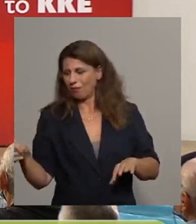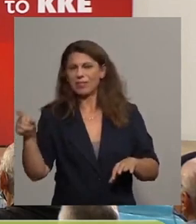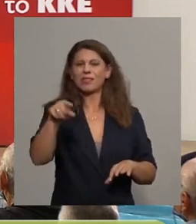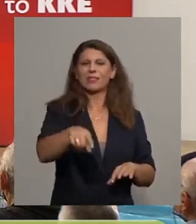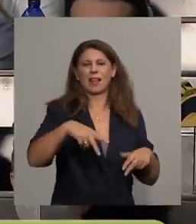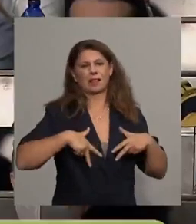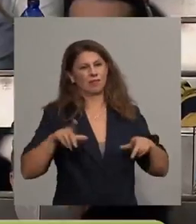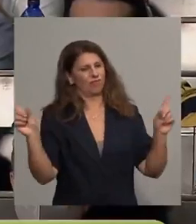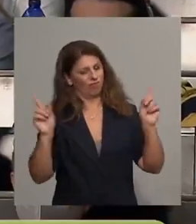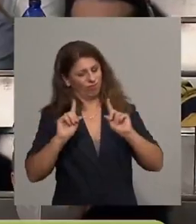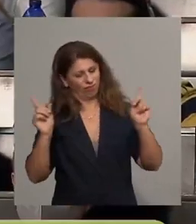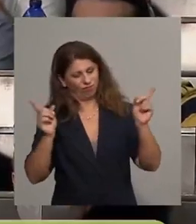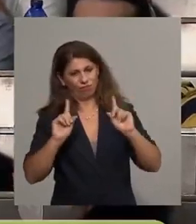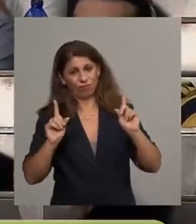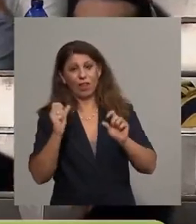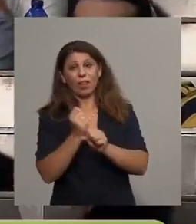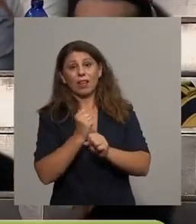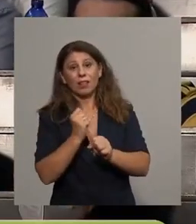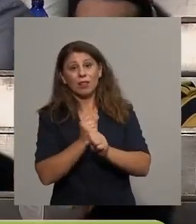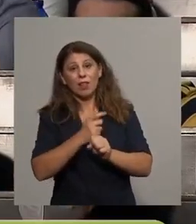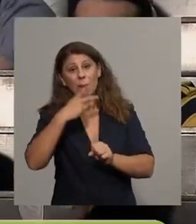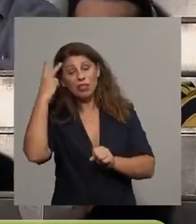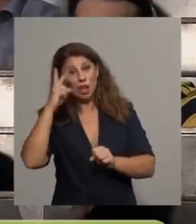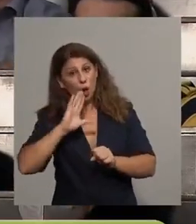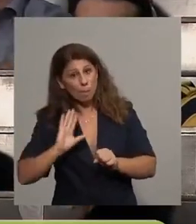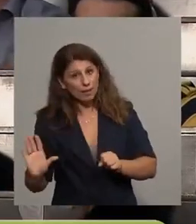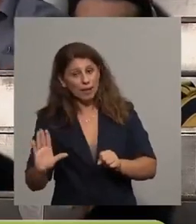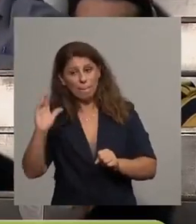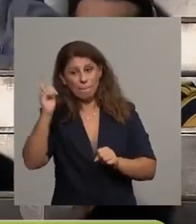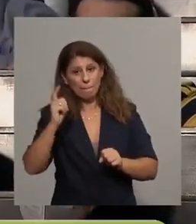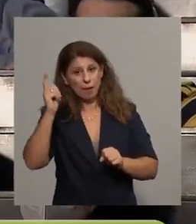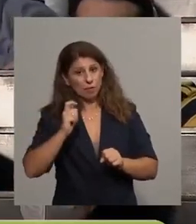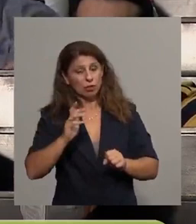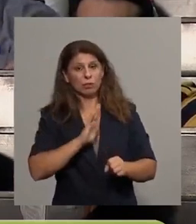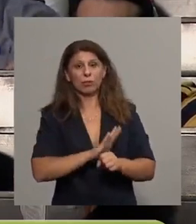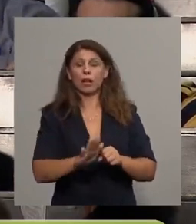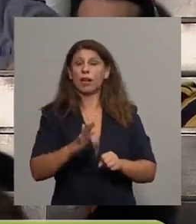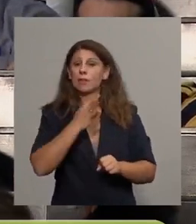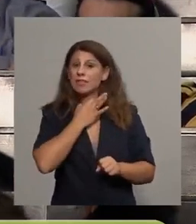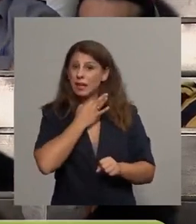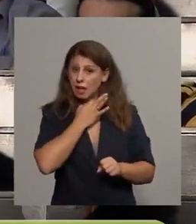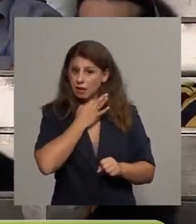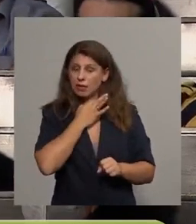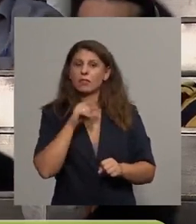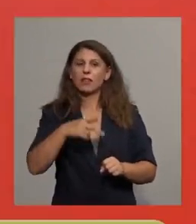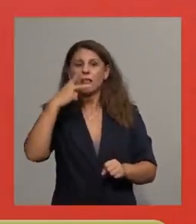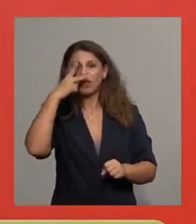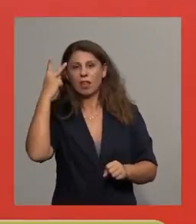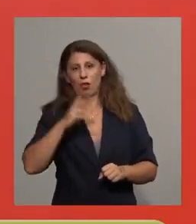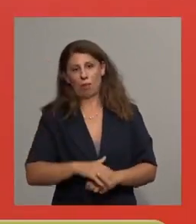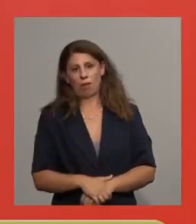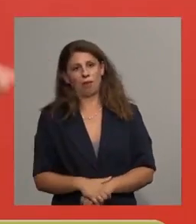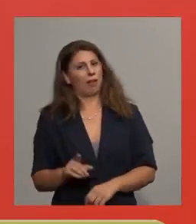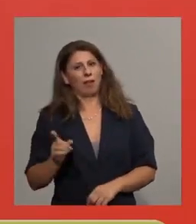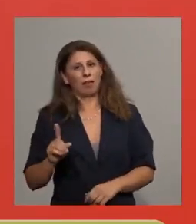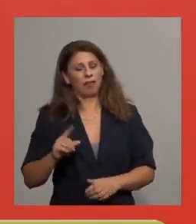της άλλης κυβέρνησης. Η δουλειά με δικαιώματα, με μισθό που να καλύπτει τις ανάγκες είναι δικαίωμα,